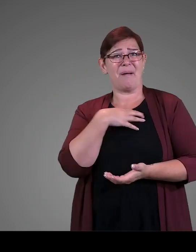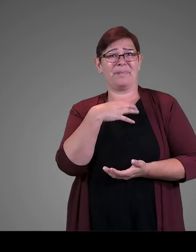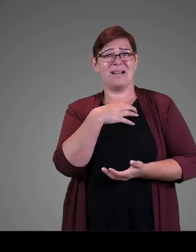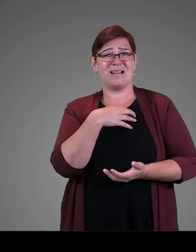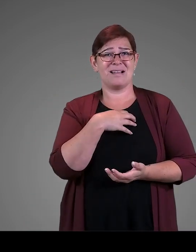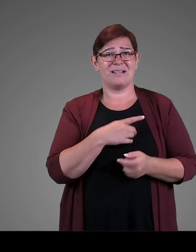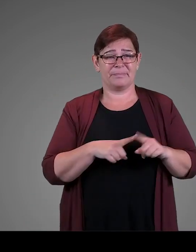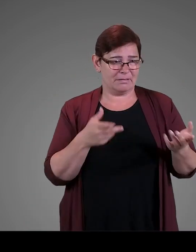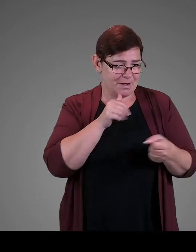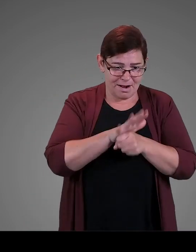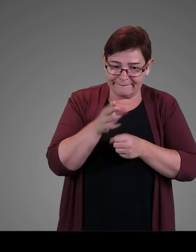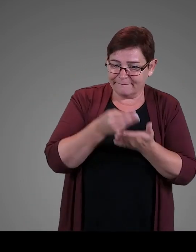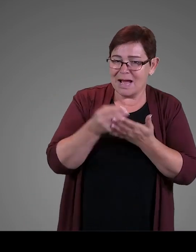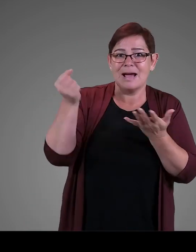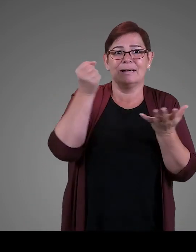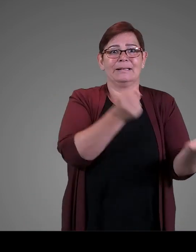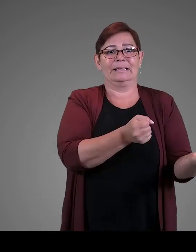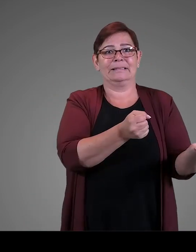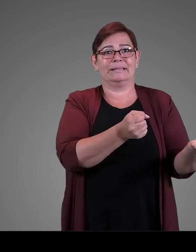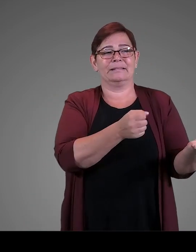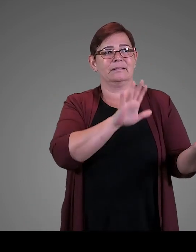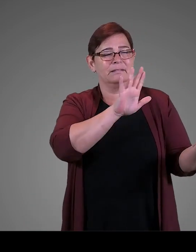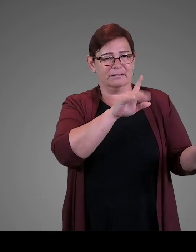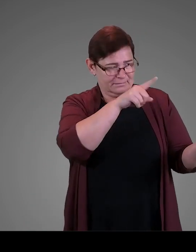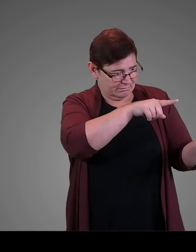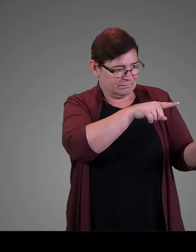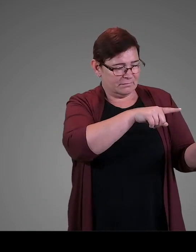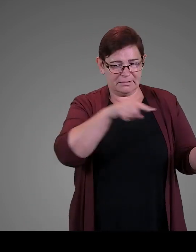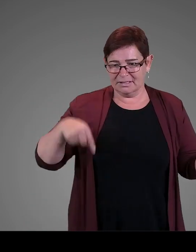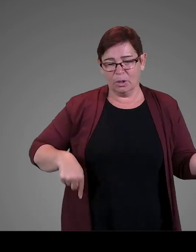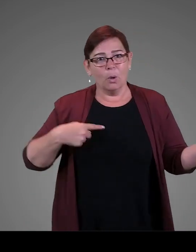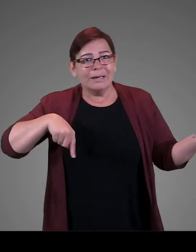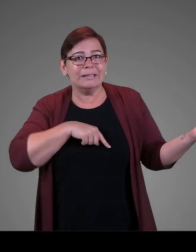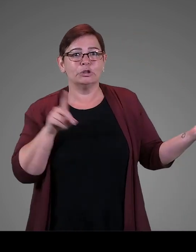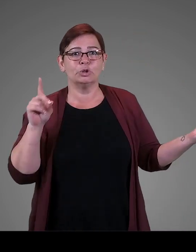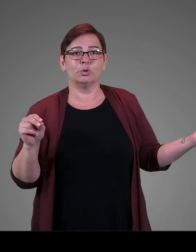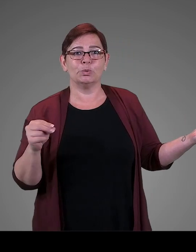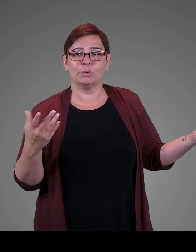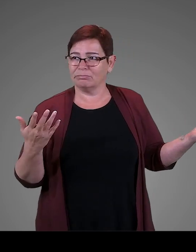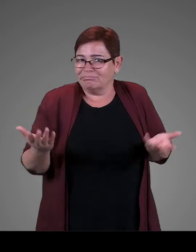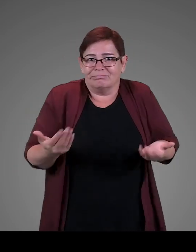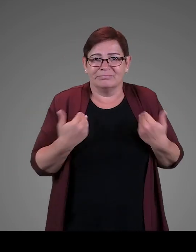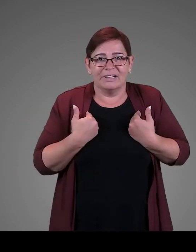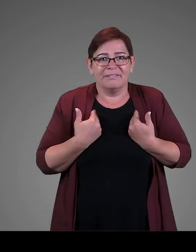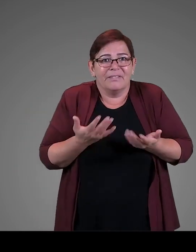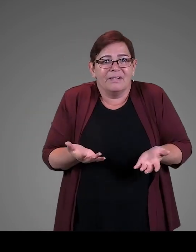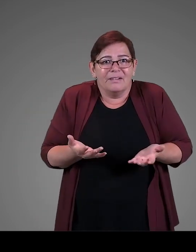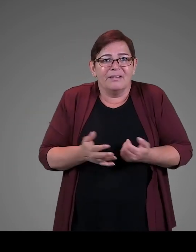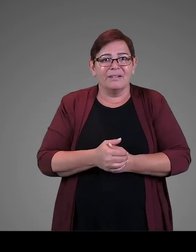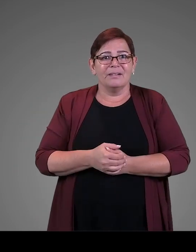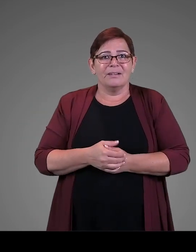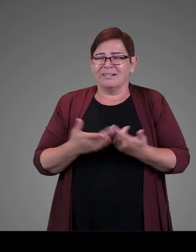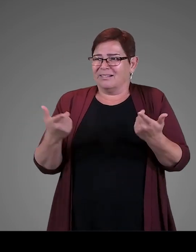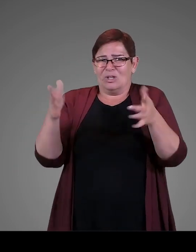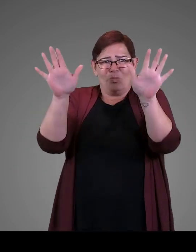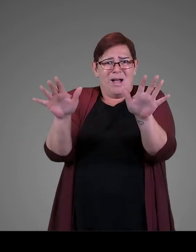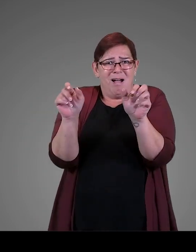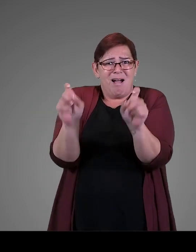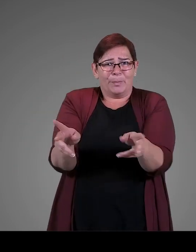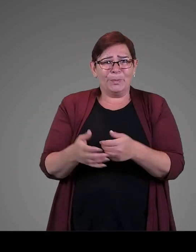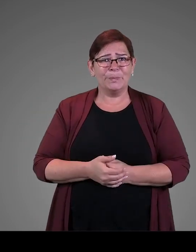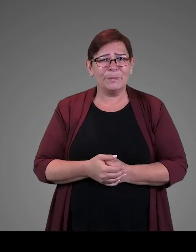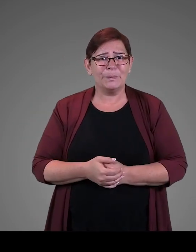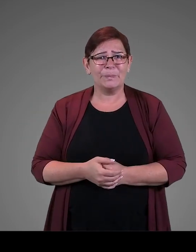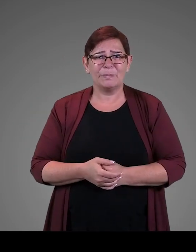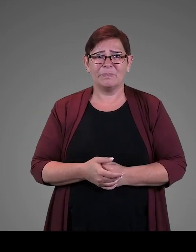oui, on s'en plaint, on n'en a pas assez du financement, mais on en a. Puis ça, c'est quand même une belle opportunité. Puis là, tu posais clairement la